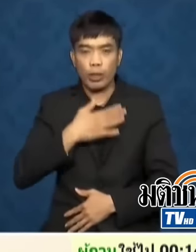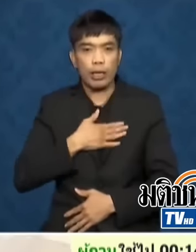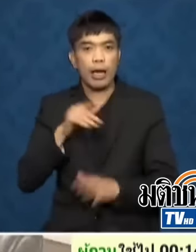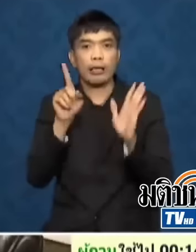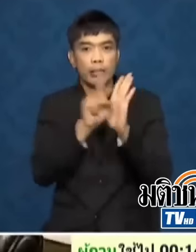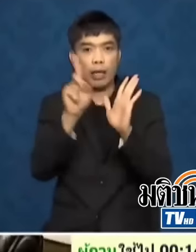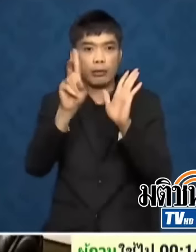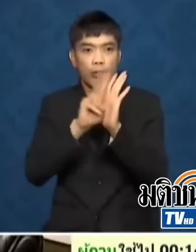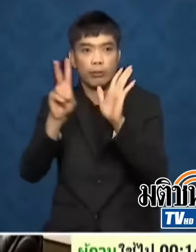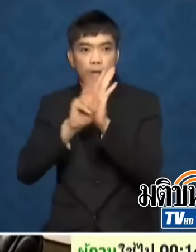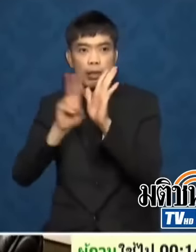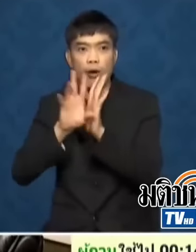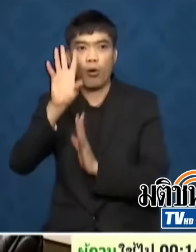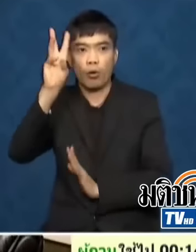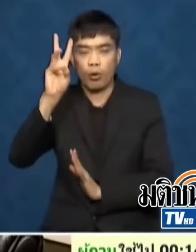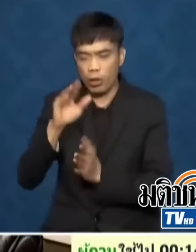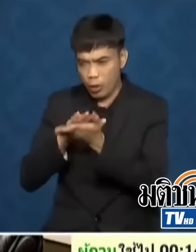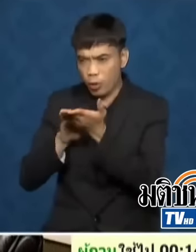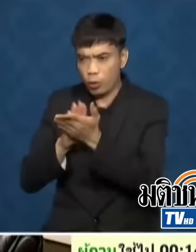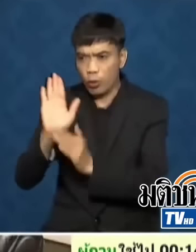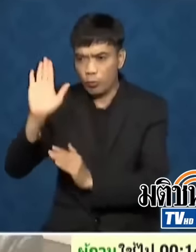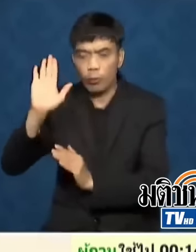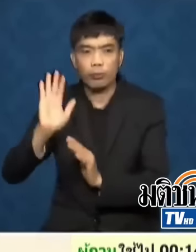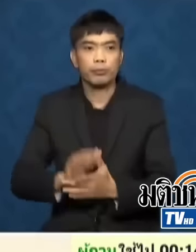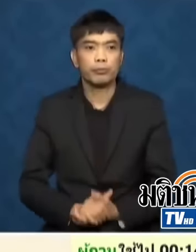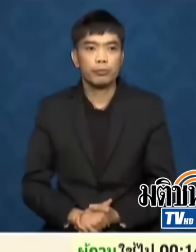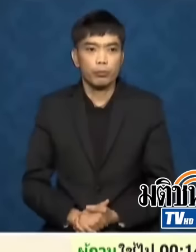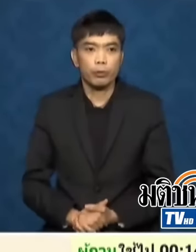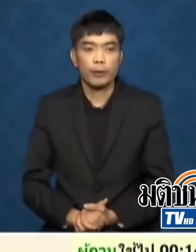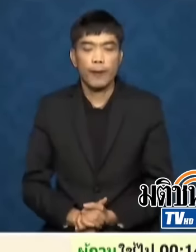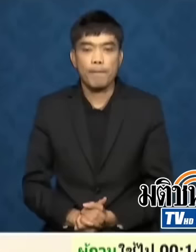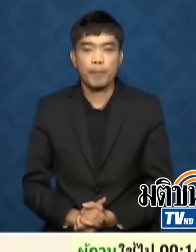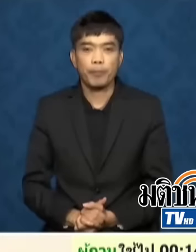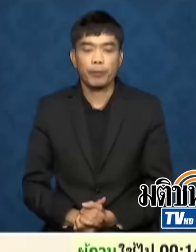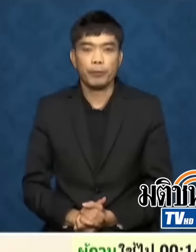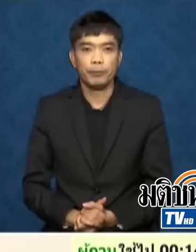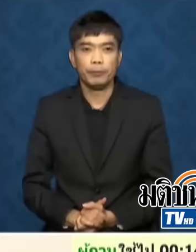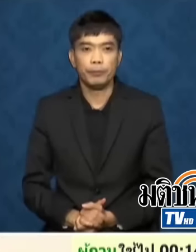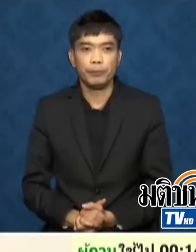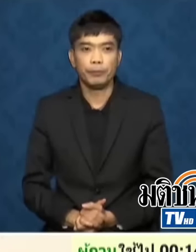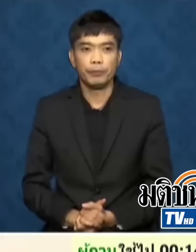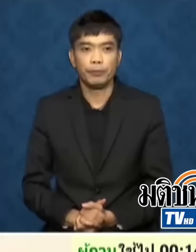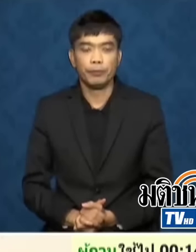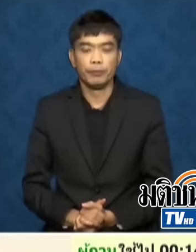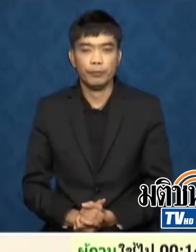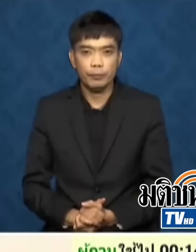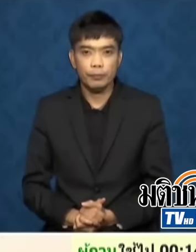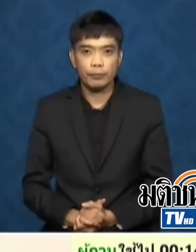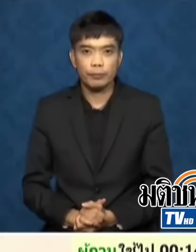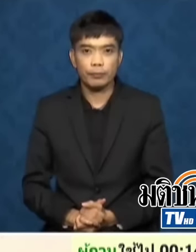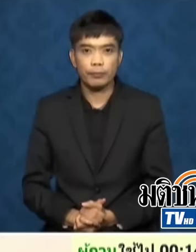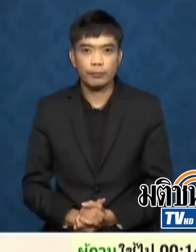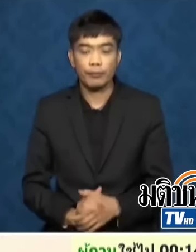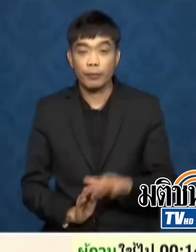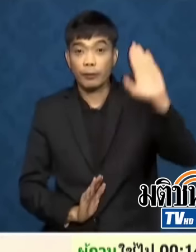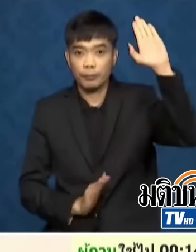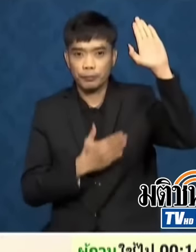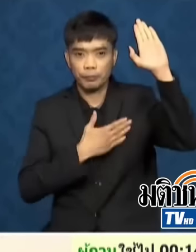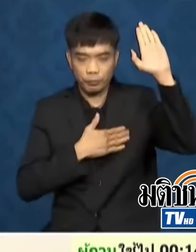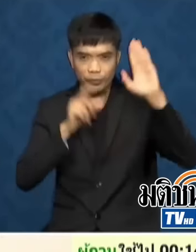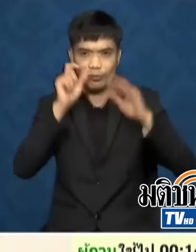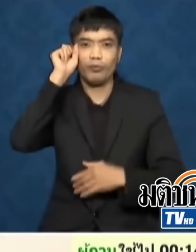ครั้งพี่ชัยวัฒนาจะไม่กรุณาผมสักนิดเหรอครับ ค ือ เดี๋ยวจะมีผู้ประท้วงเชิญประท้วงครับ ผมเข้า